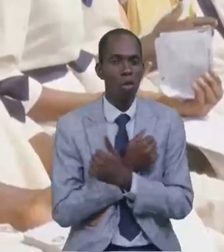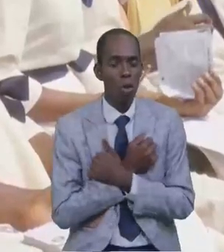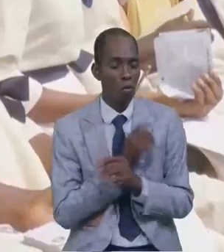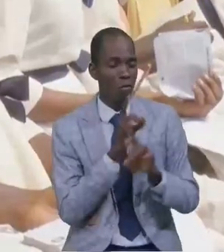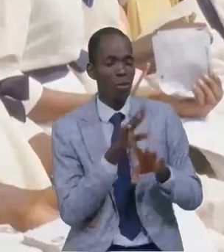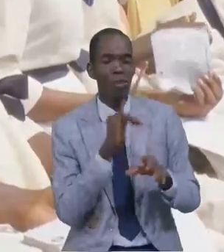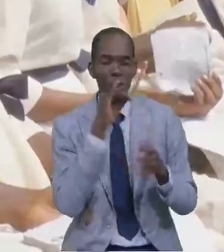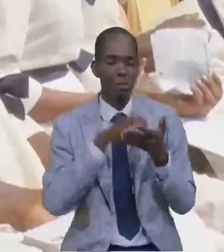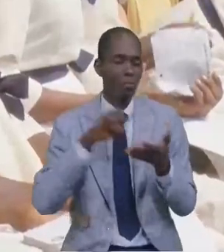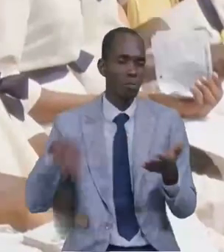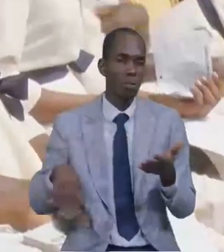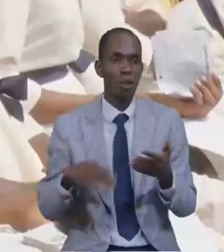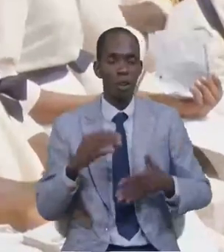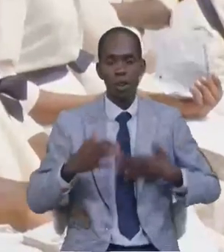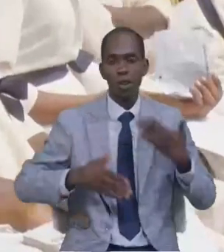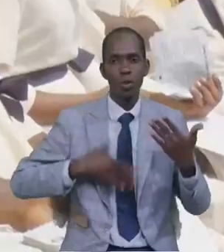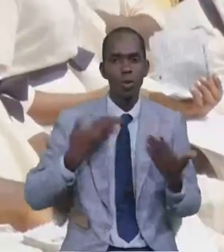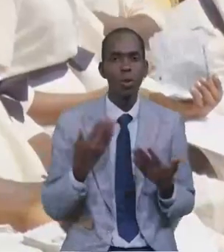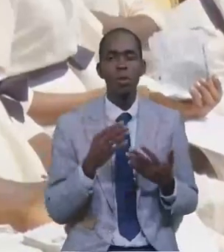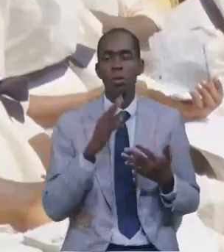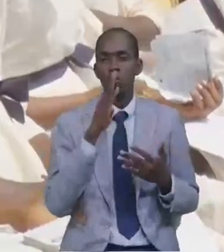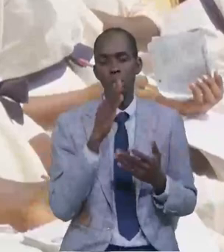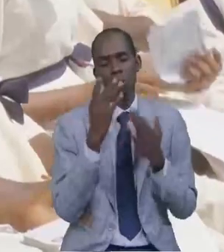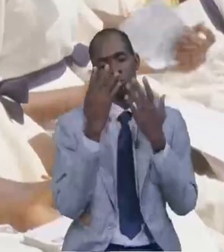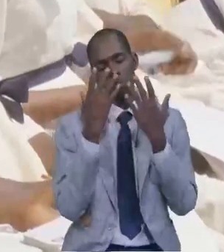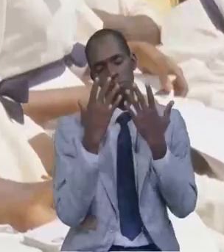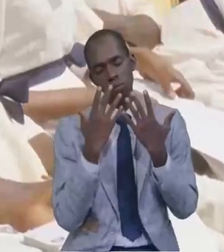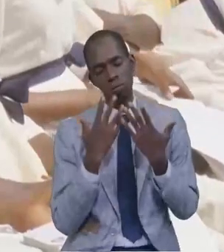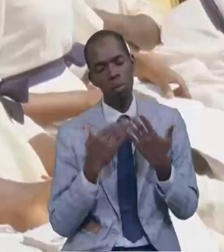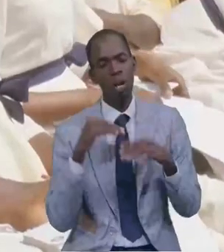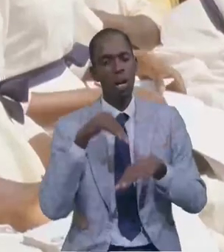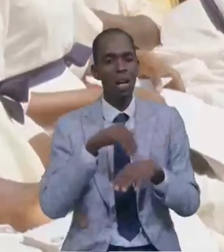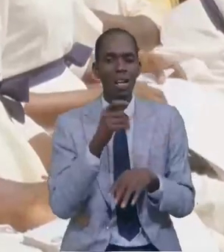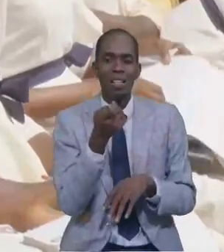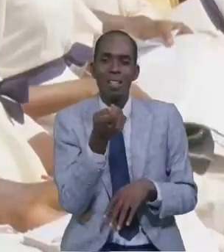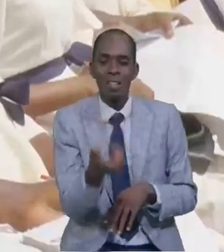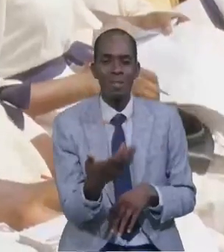Être attristé par toute moindre chose. Attristé.